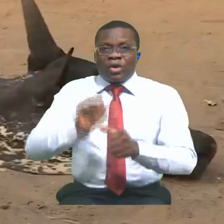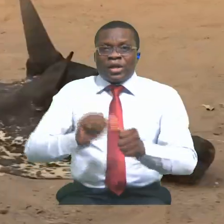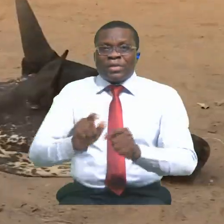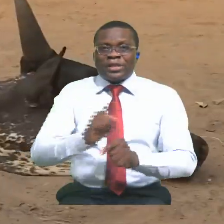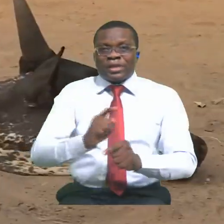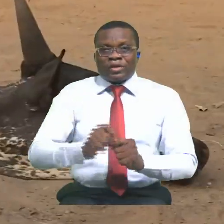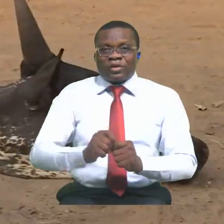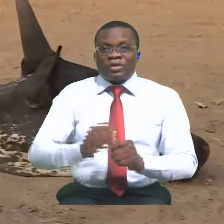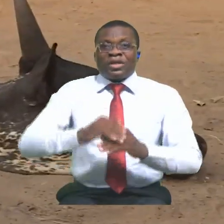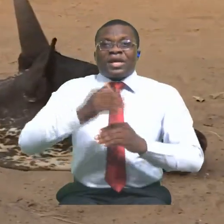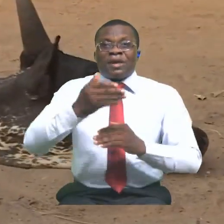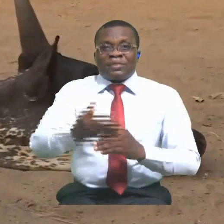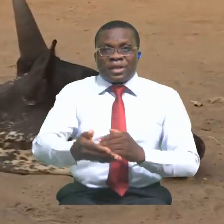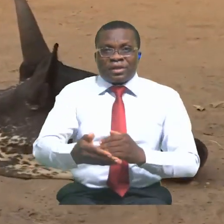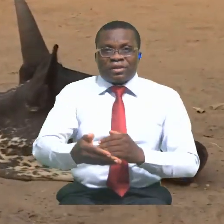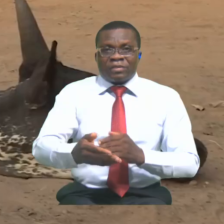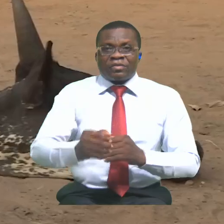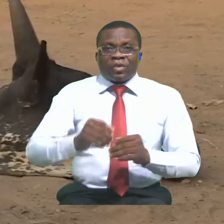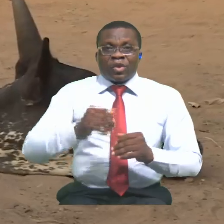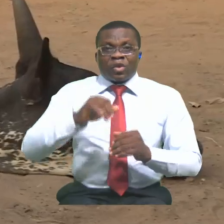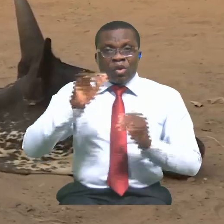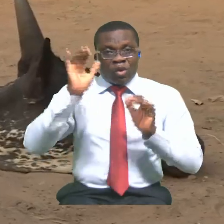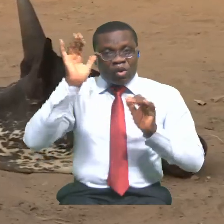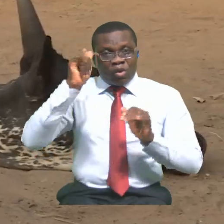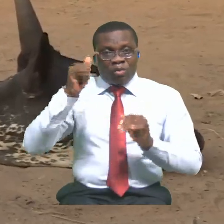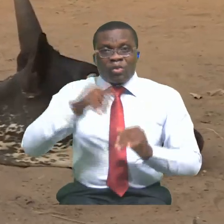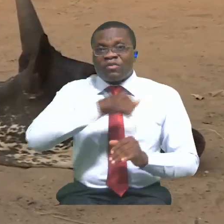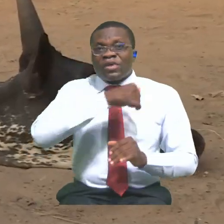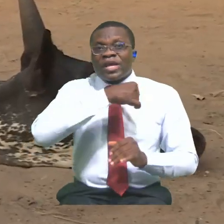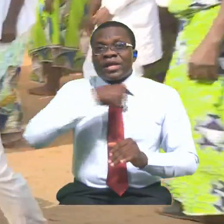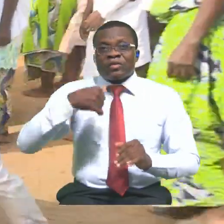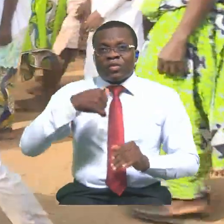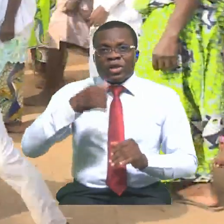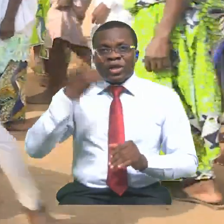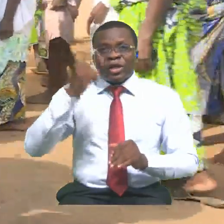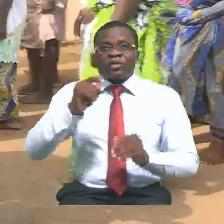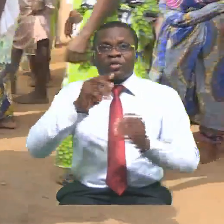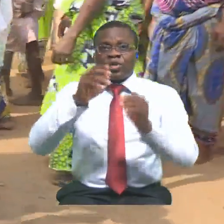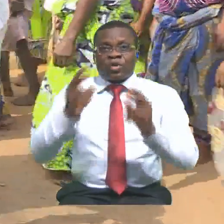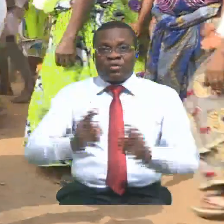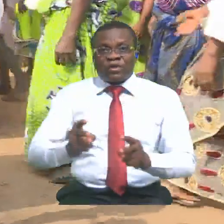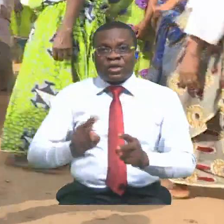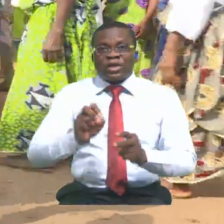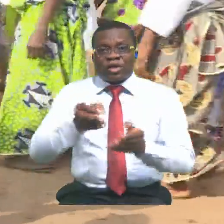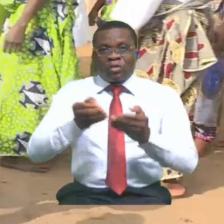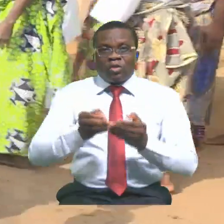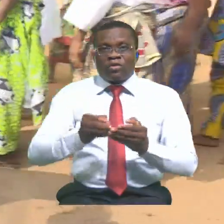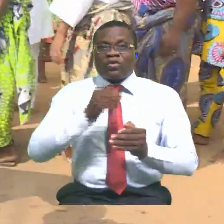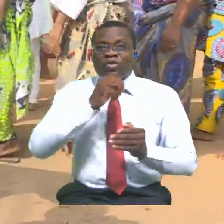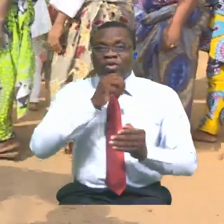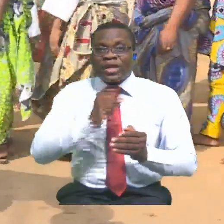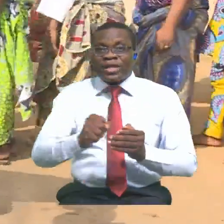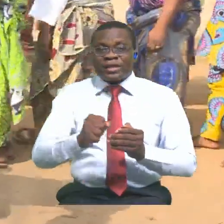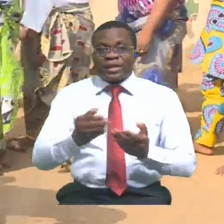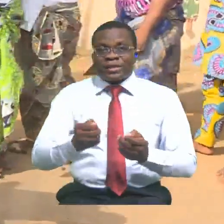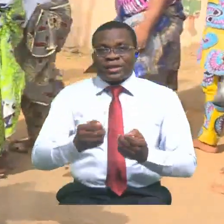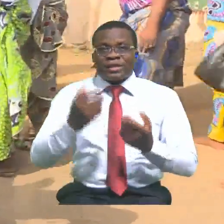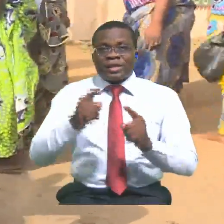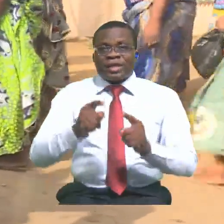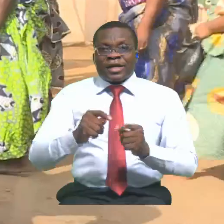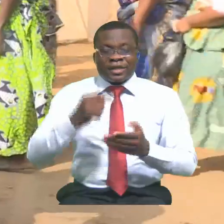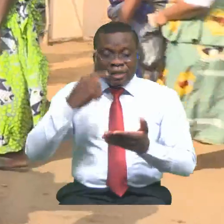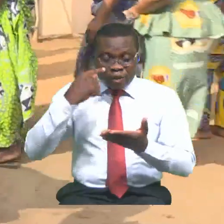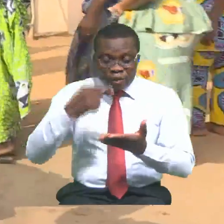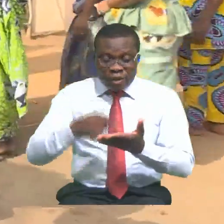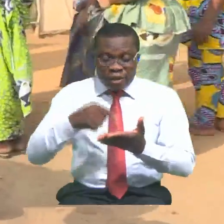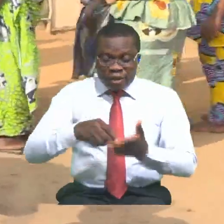À la suite, un bœuf est immolé pour Sakpata Wessi, comme l'auraient voulu les ancêtres, lors de la consultation